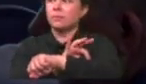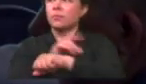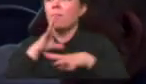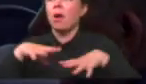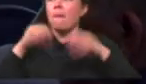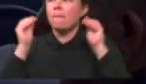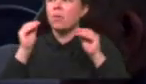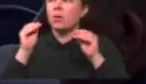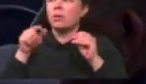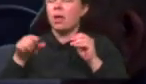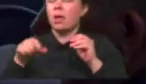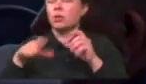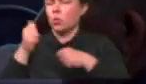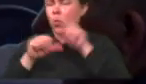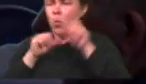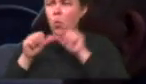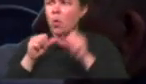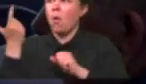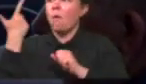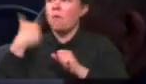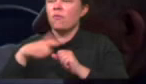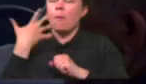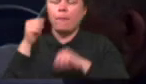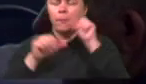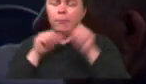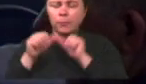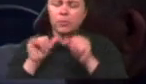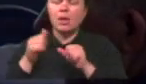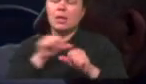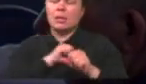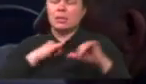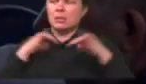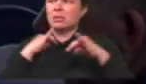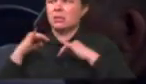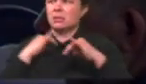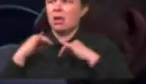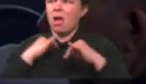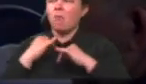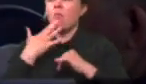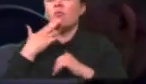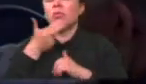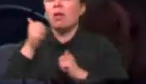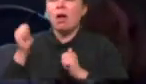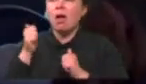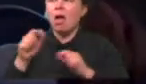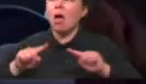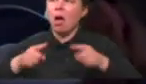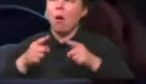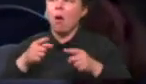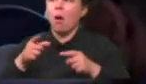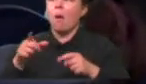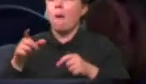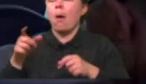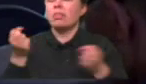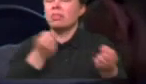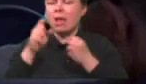początku obecnego stulecia. W 2005 roku, jak samorząd rozwijał swoje kompetencje dotyczące organizacji transportu publicznego,